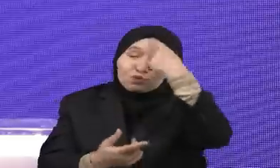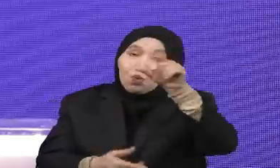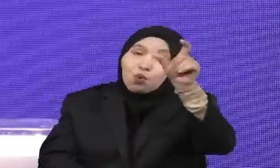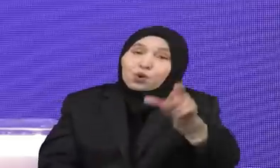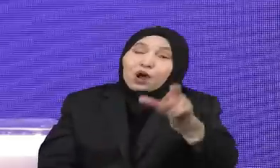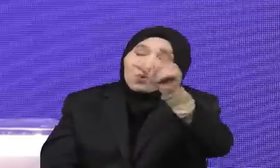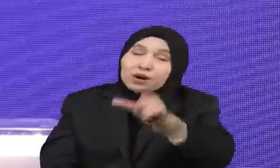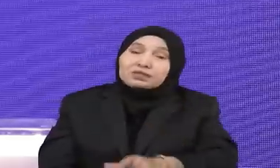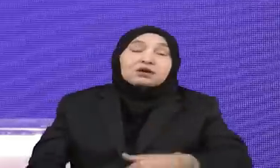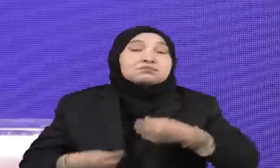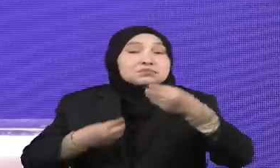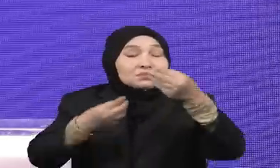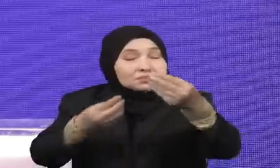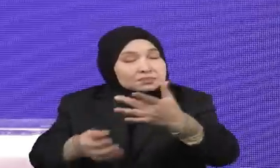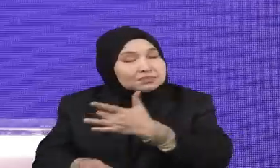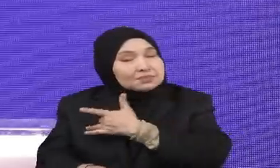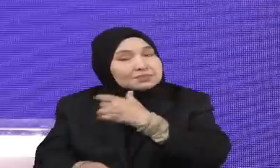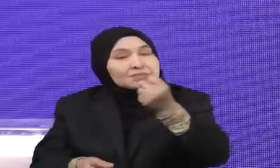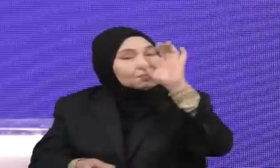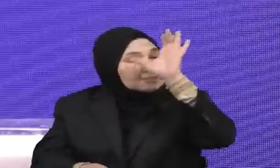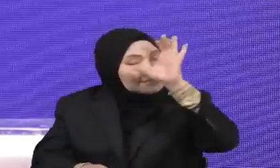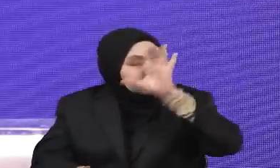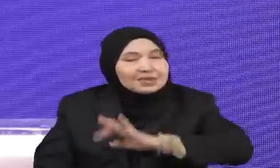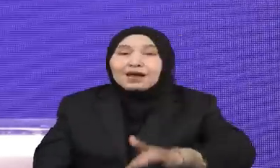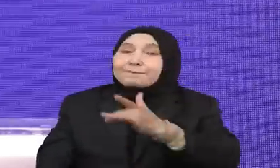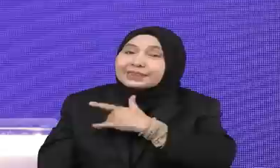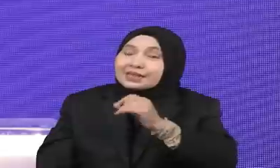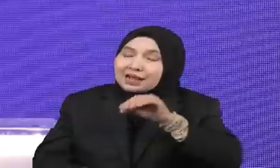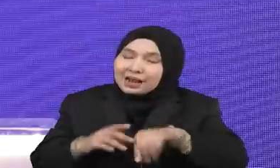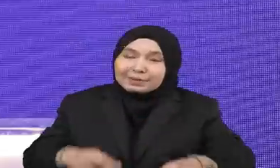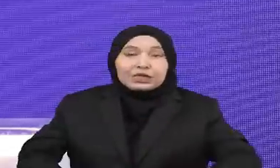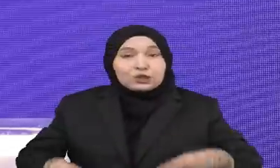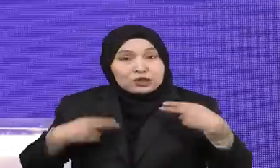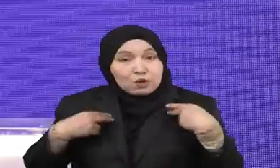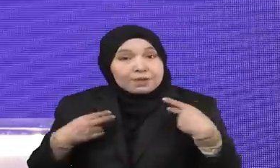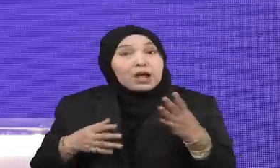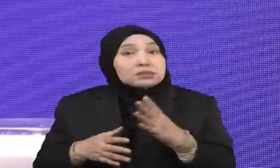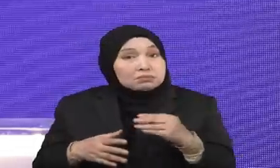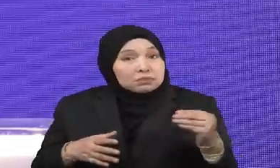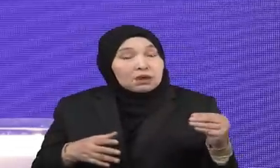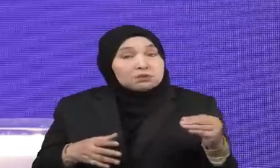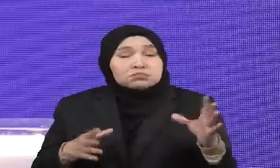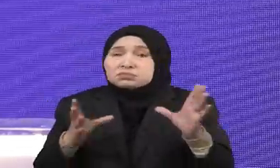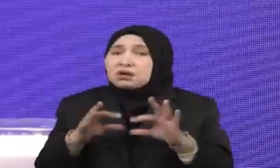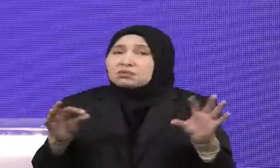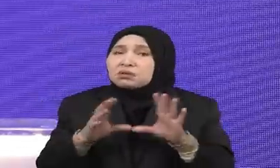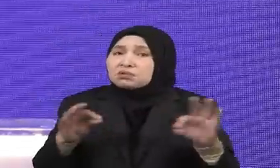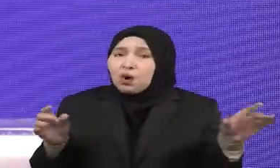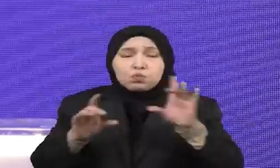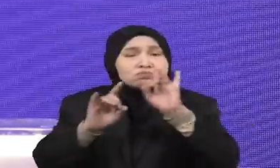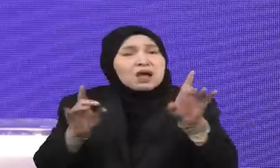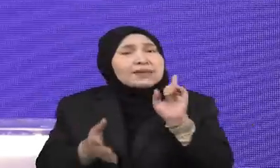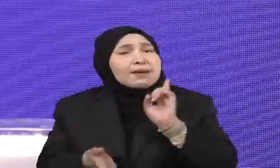yang memberi keimanan mencari keimanan dalam dalam kehidupan dan bercakap tentang ujian ini